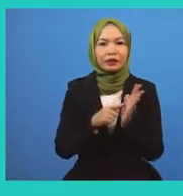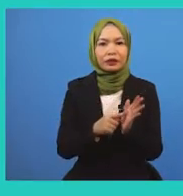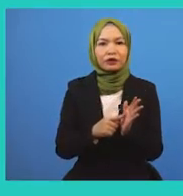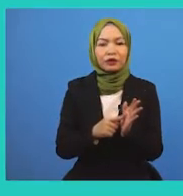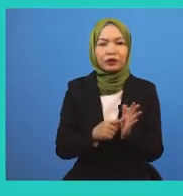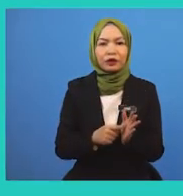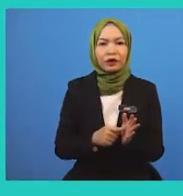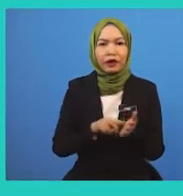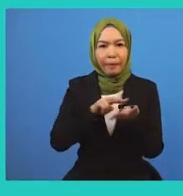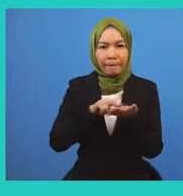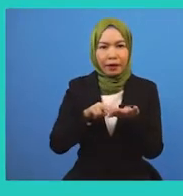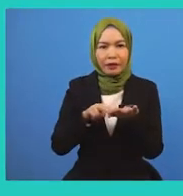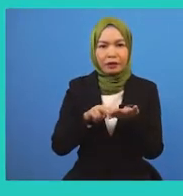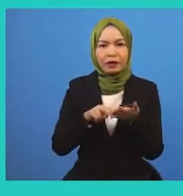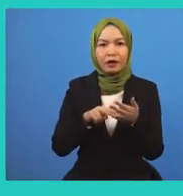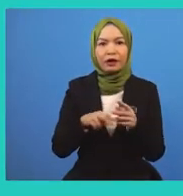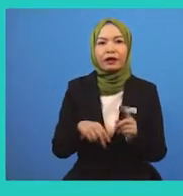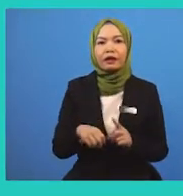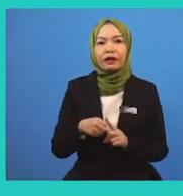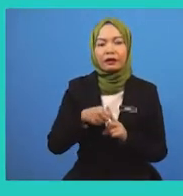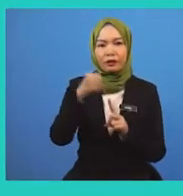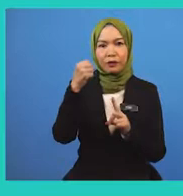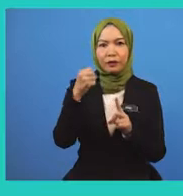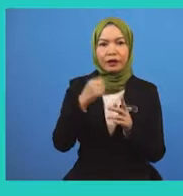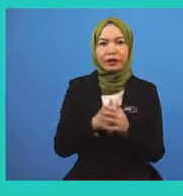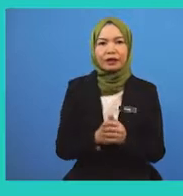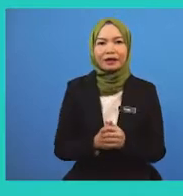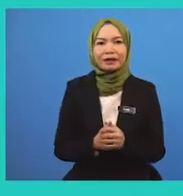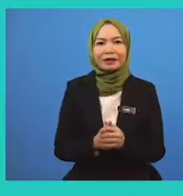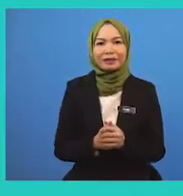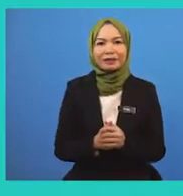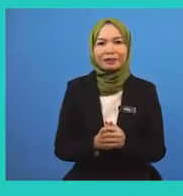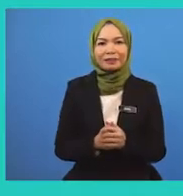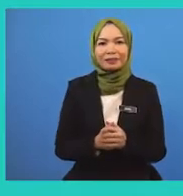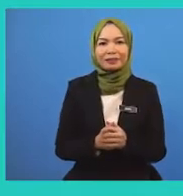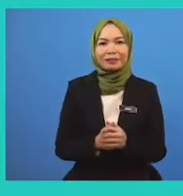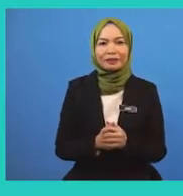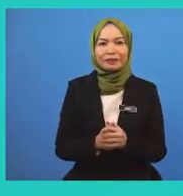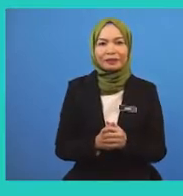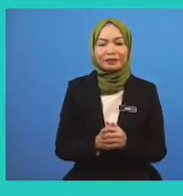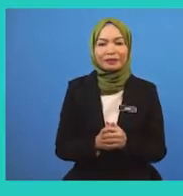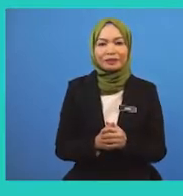apabila amonium klorida ditambahkan kepada 100 cm padu air.